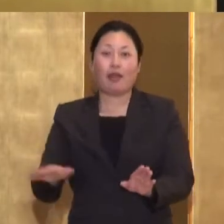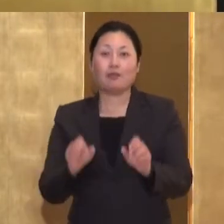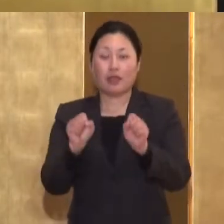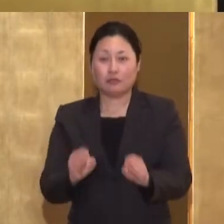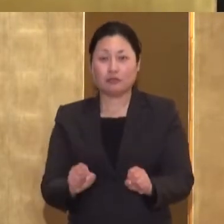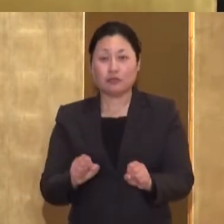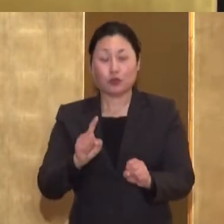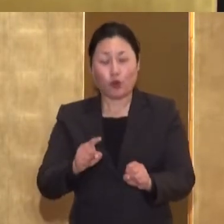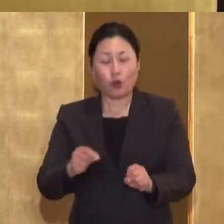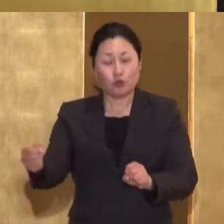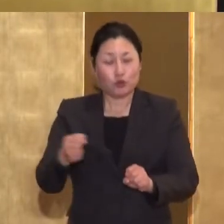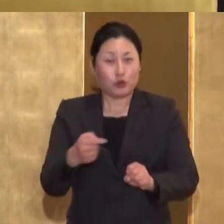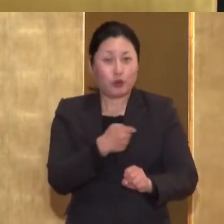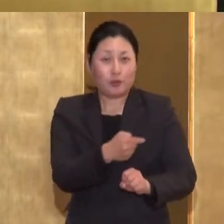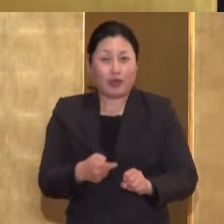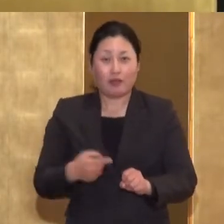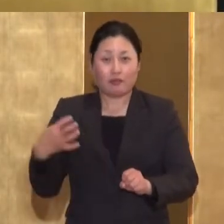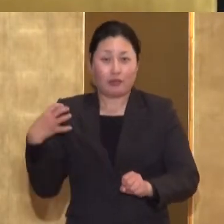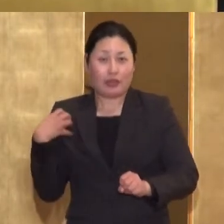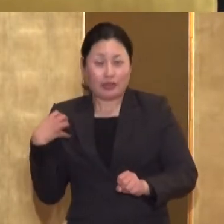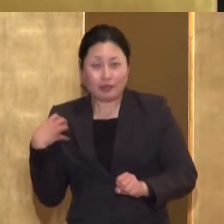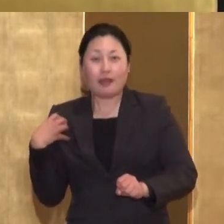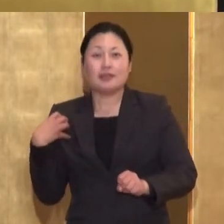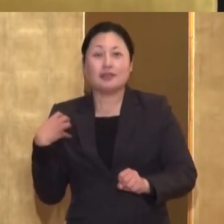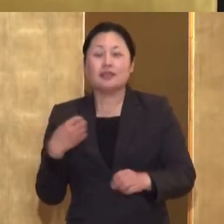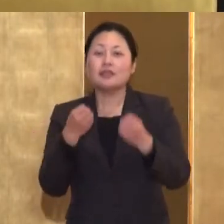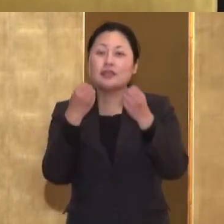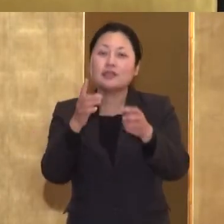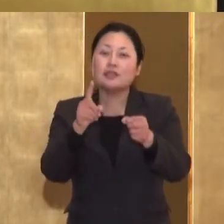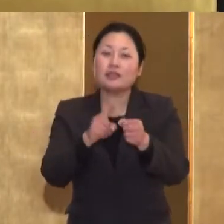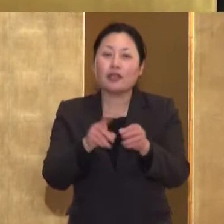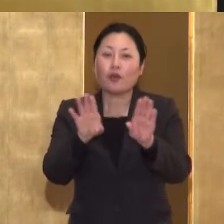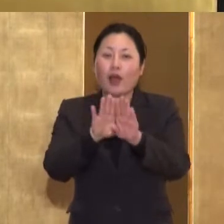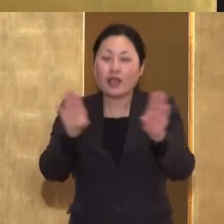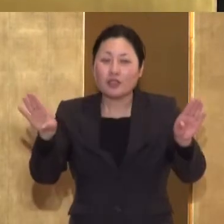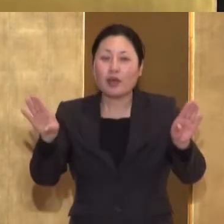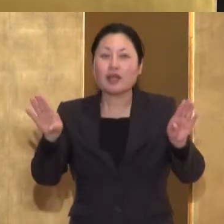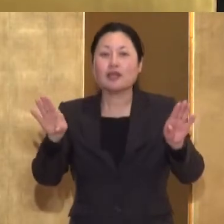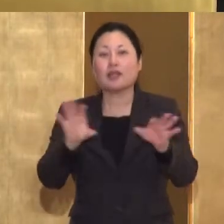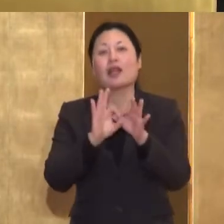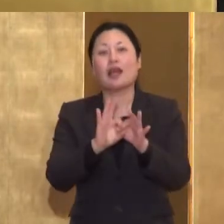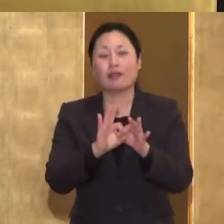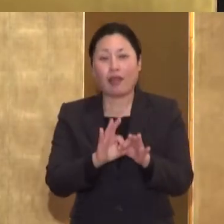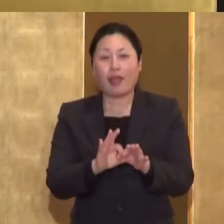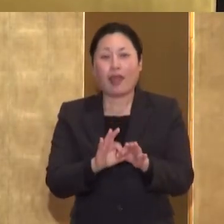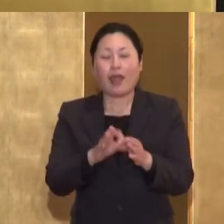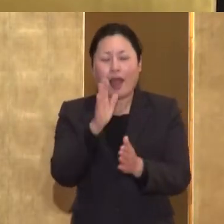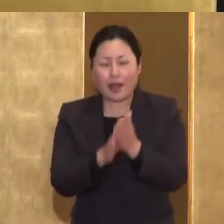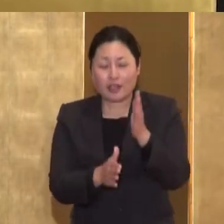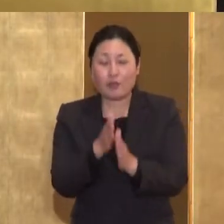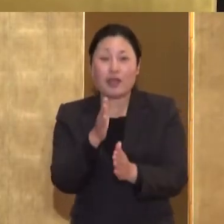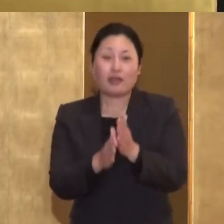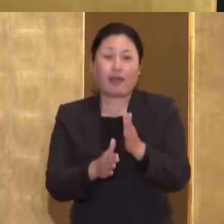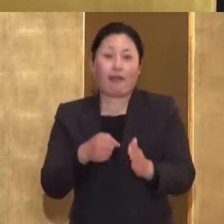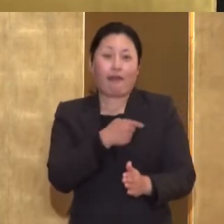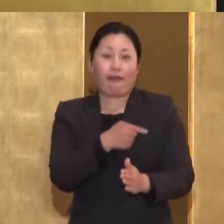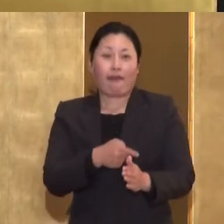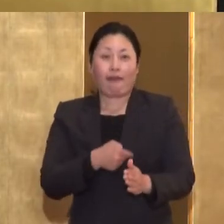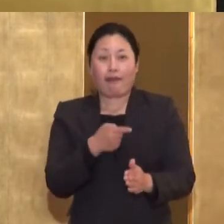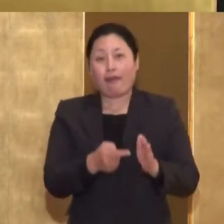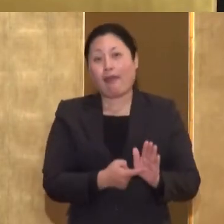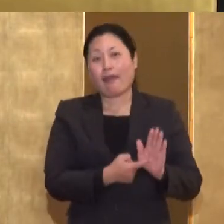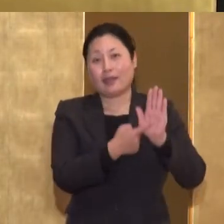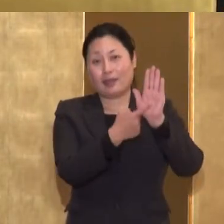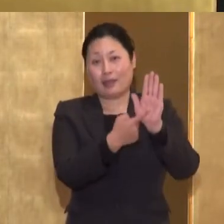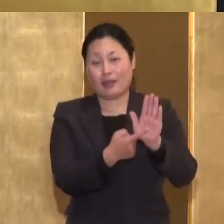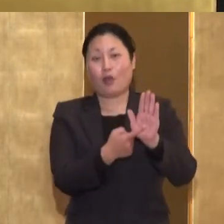と責任感に新年の始まりにあたって改めて敬意を表したいと思